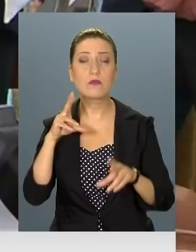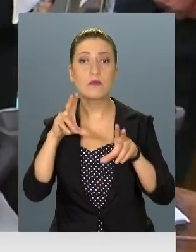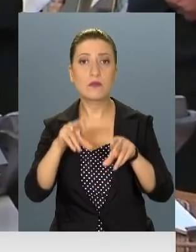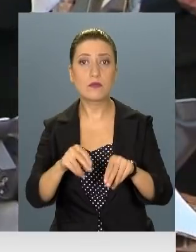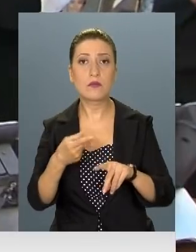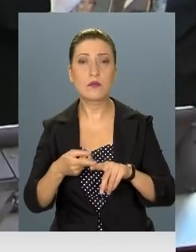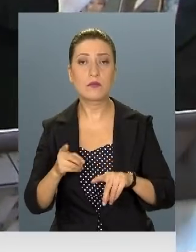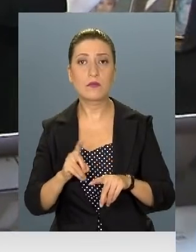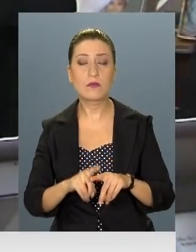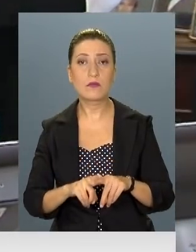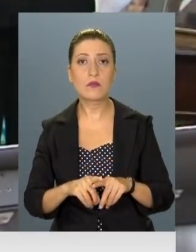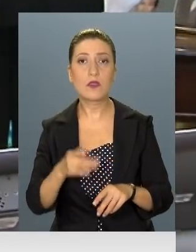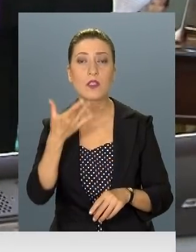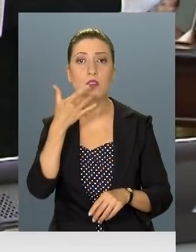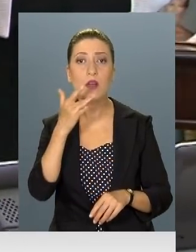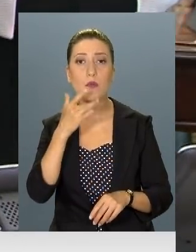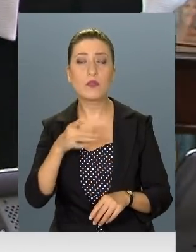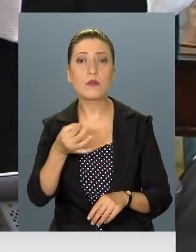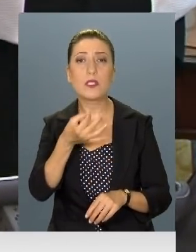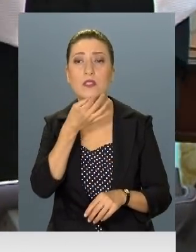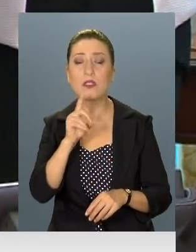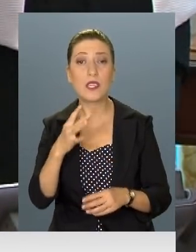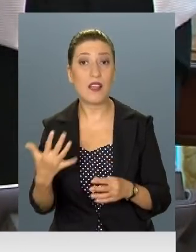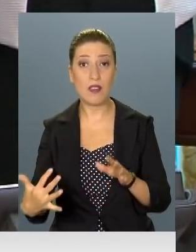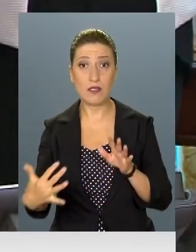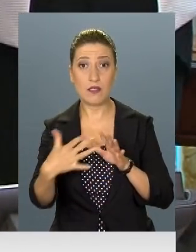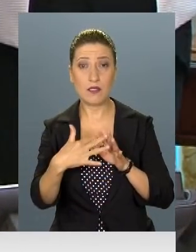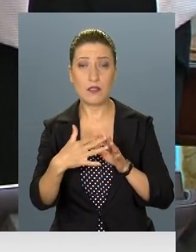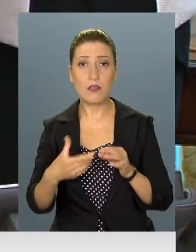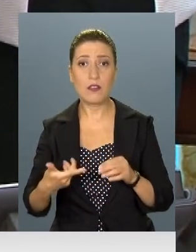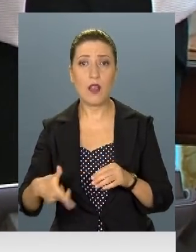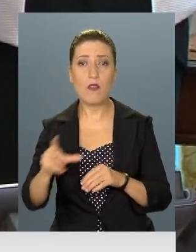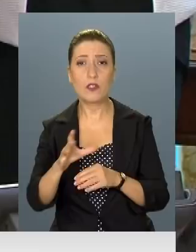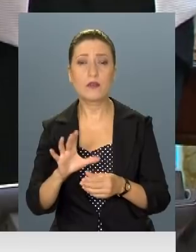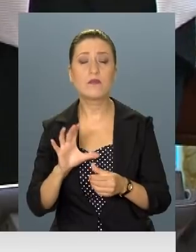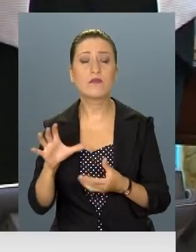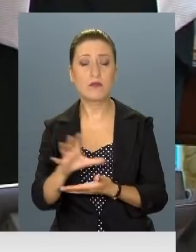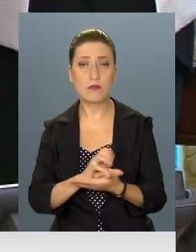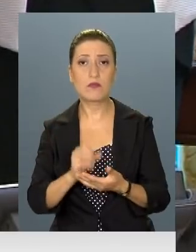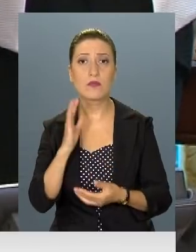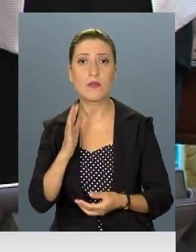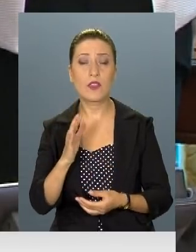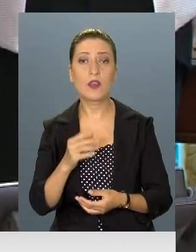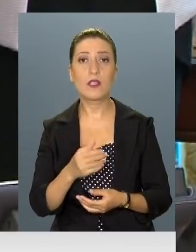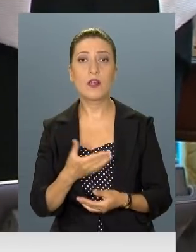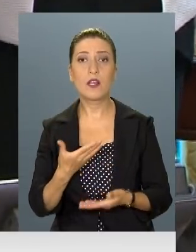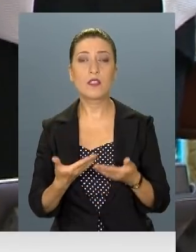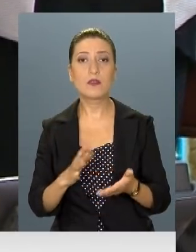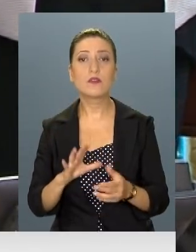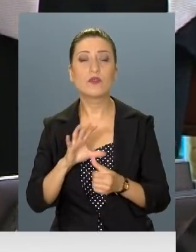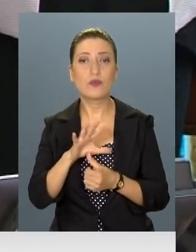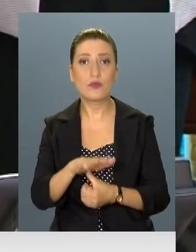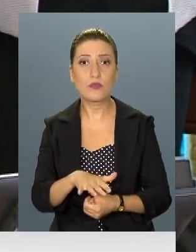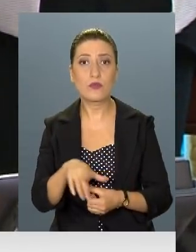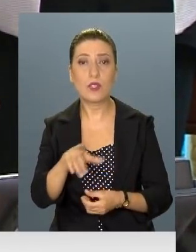հարձակում ամերիկյան ցանկացած բանի վրա հետ կմղվի մեծ և ճնշող ուժով, որոշ դեպքերում ճնշող